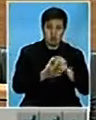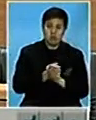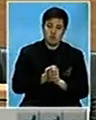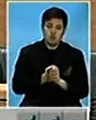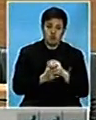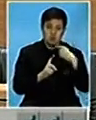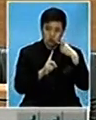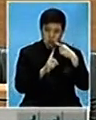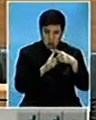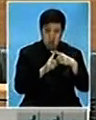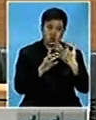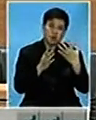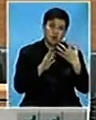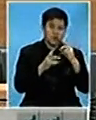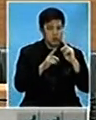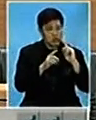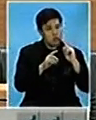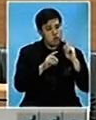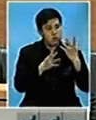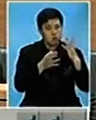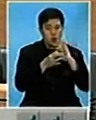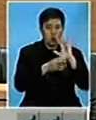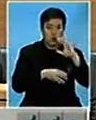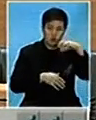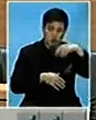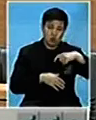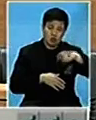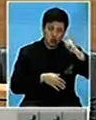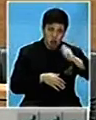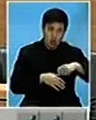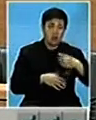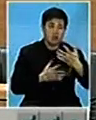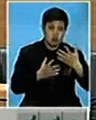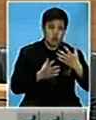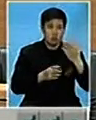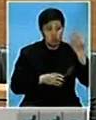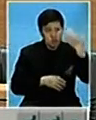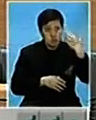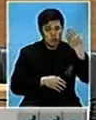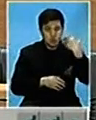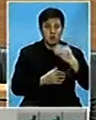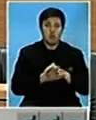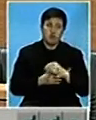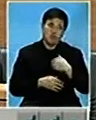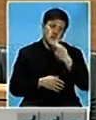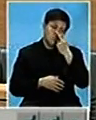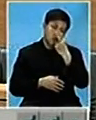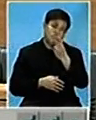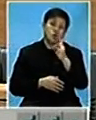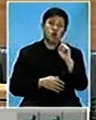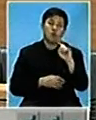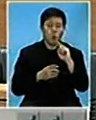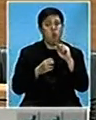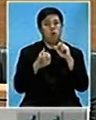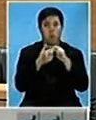การณ์ที่เกิดขึ้นกับศาลรัฐธรรมนูญที่ผ่านมาสะท้อนให้เห็นว่ามันมี